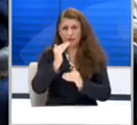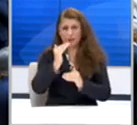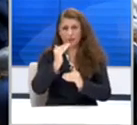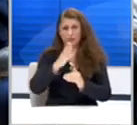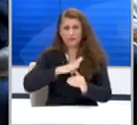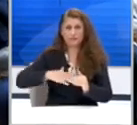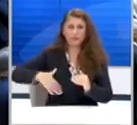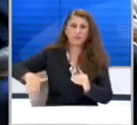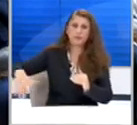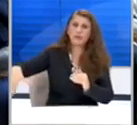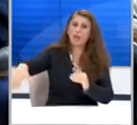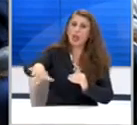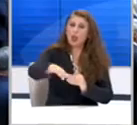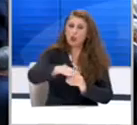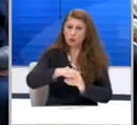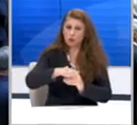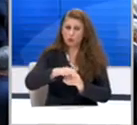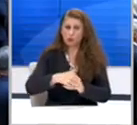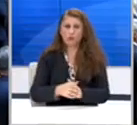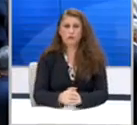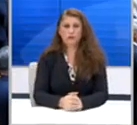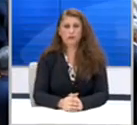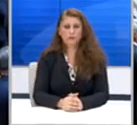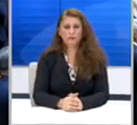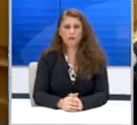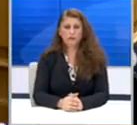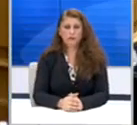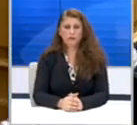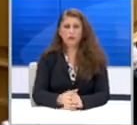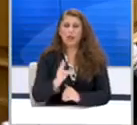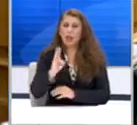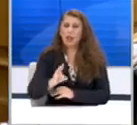Κύριε των λαών Σου,